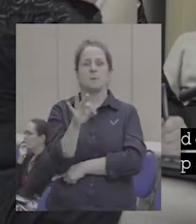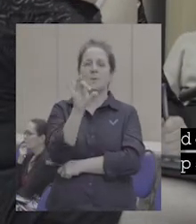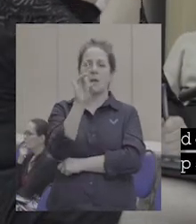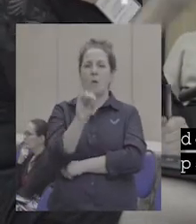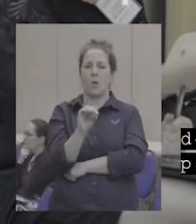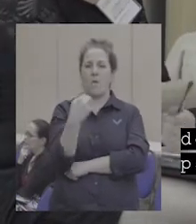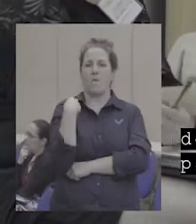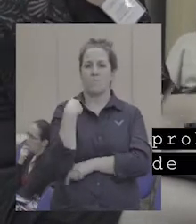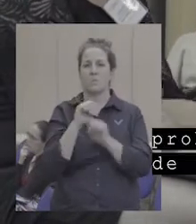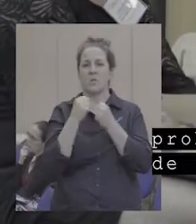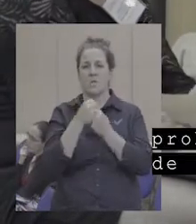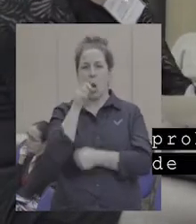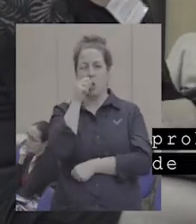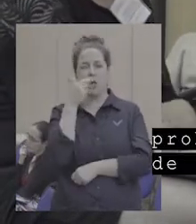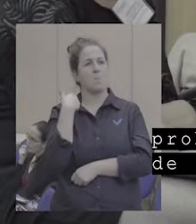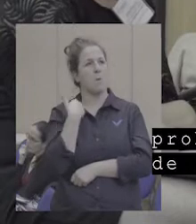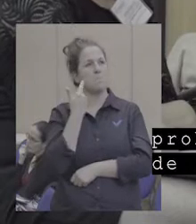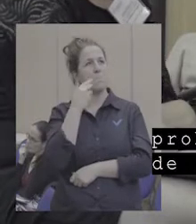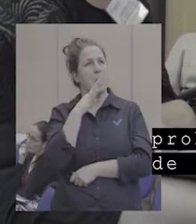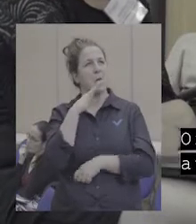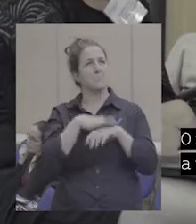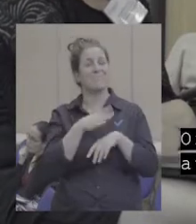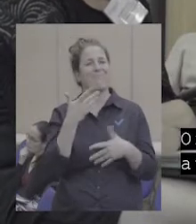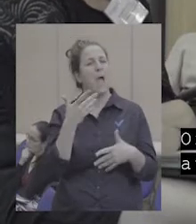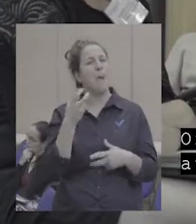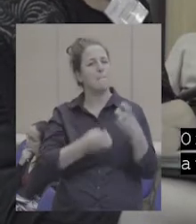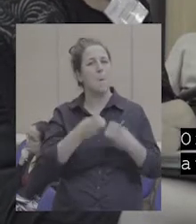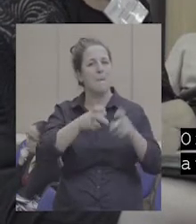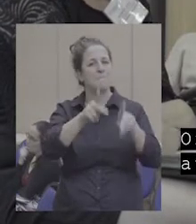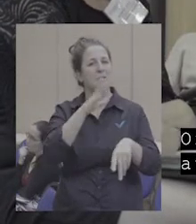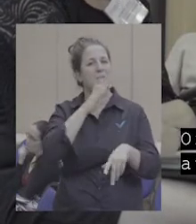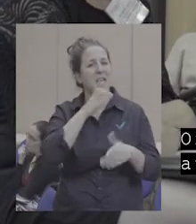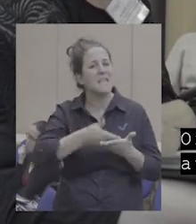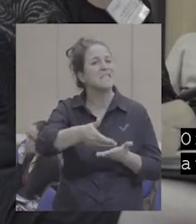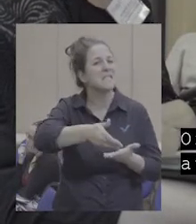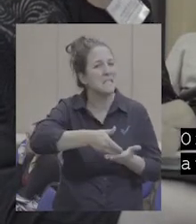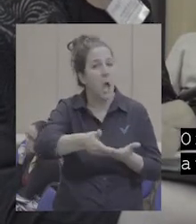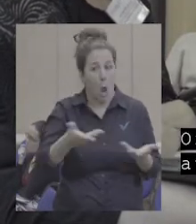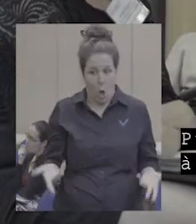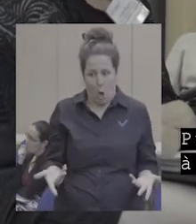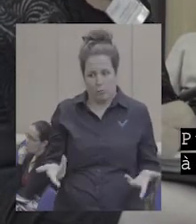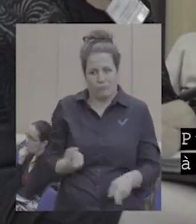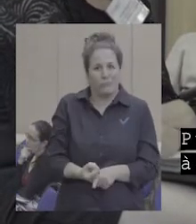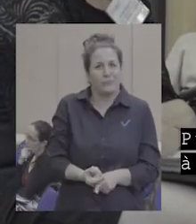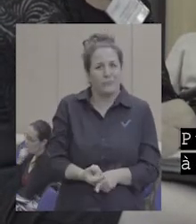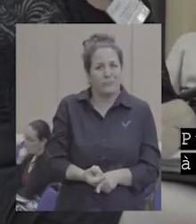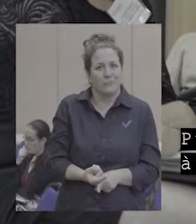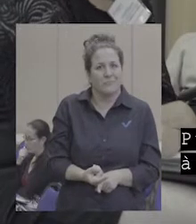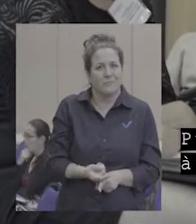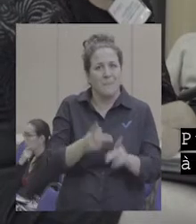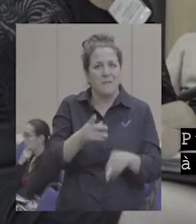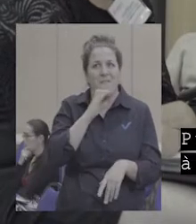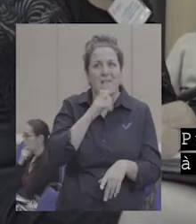époque-là des problématiques de vieillissement de la population. On est plein dedans aujourd'hui. Puis on a encore de la misère